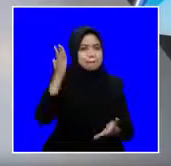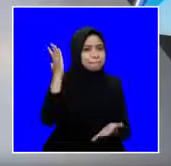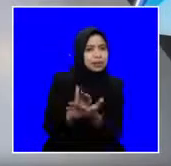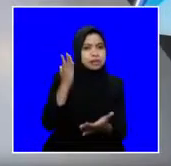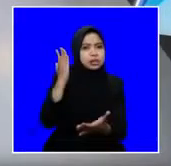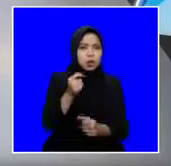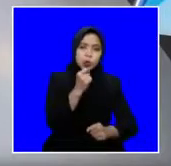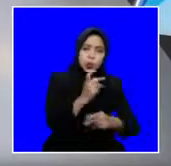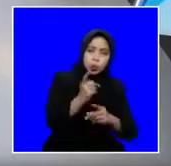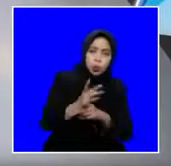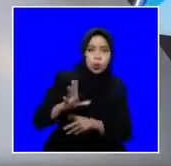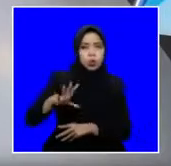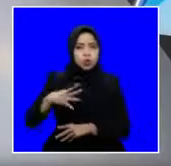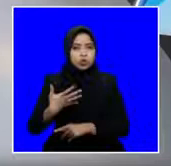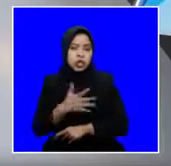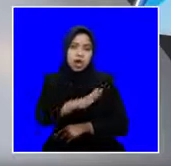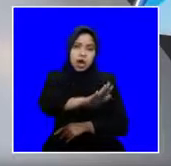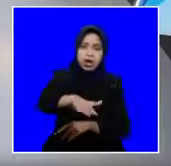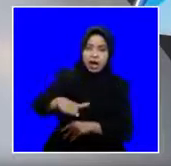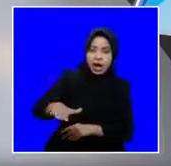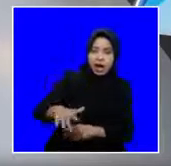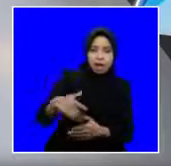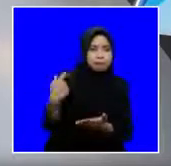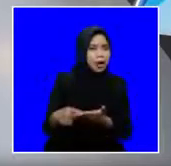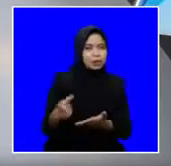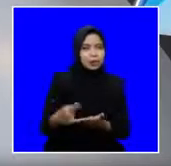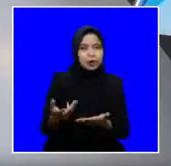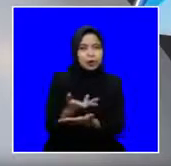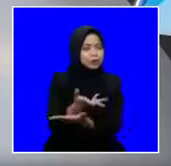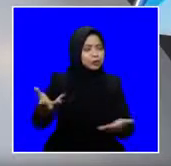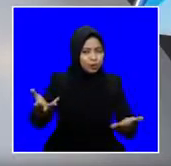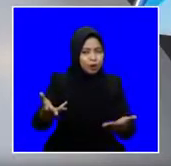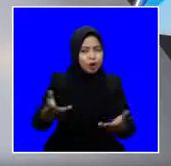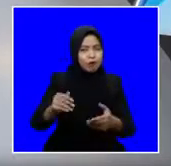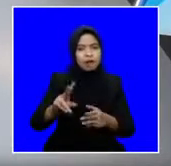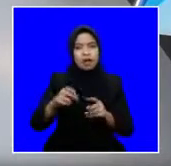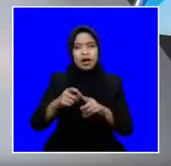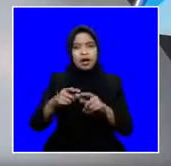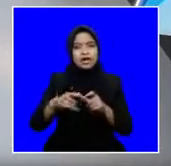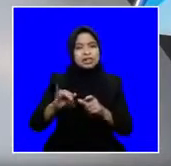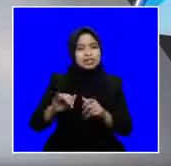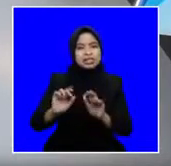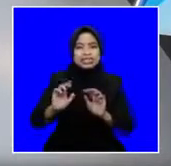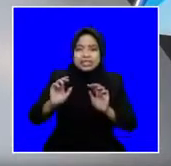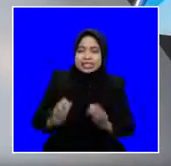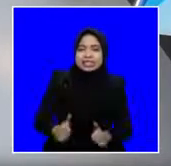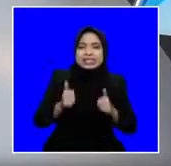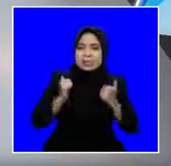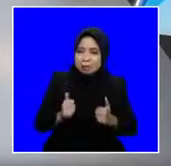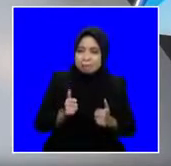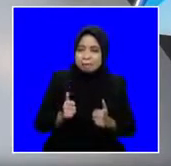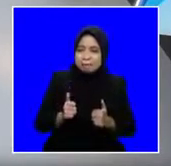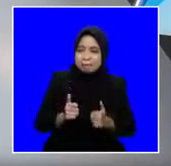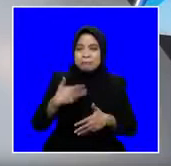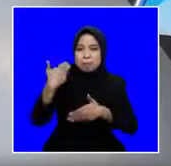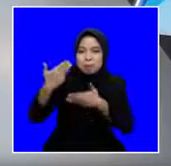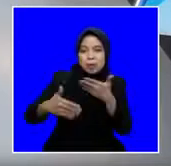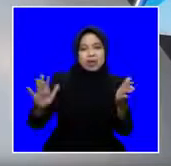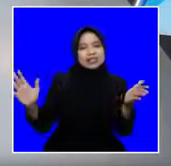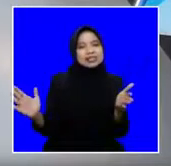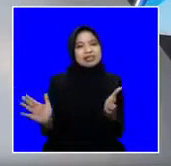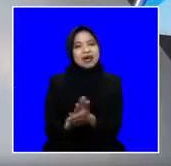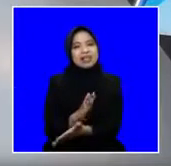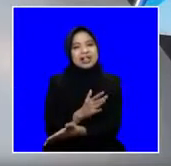memastikan guru, siswa, dosen, mahasiswa, tendi vokasi sebisa mungkin siap untuk menyongsong peluang